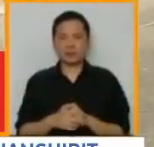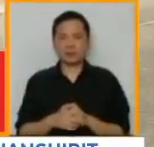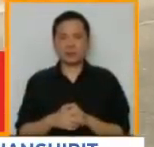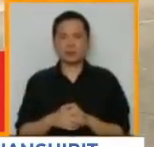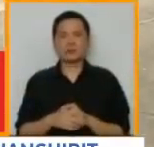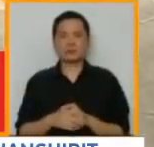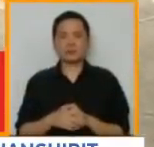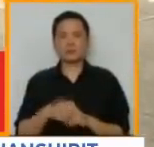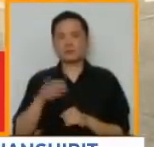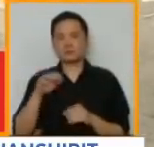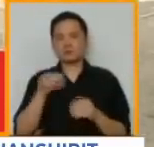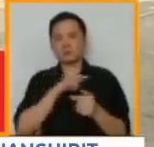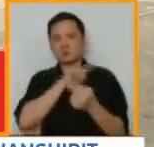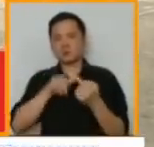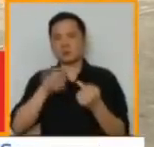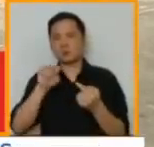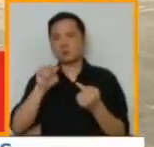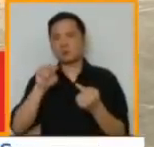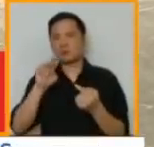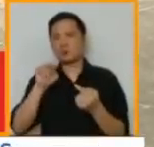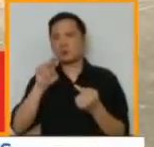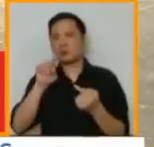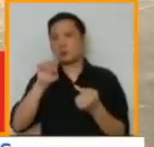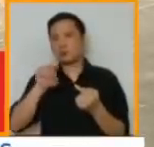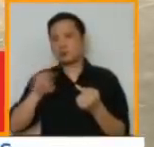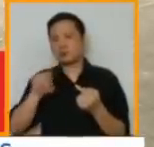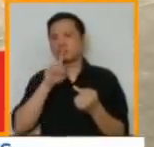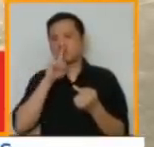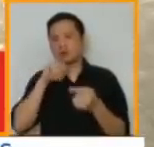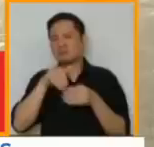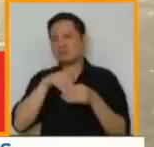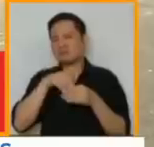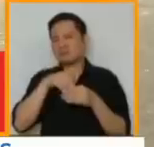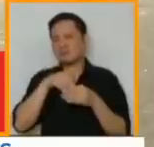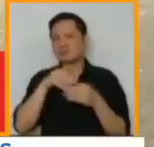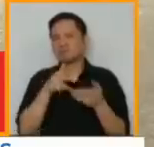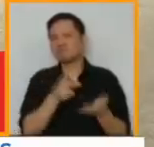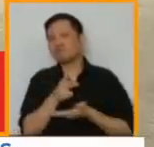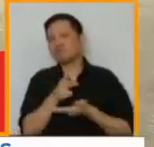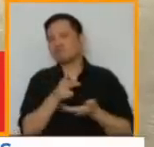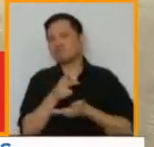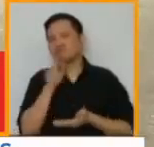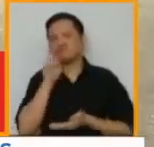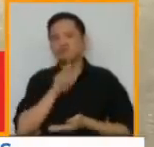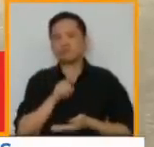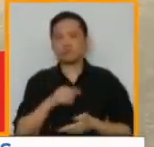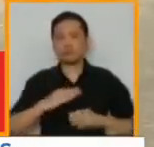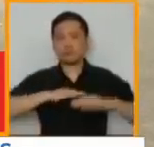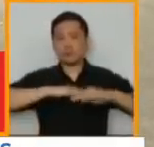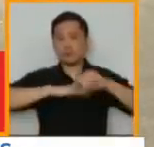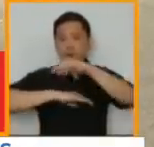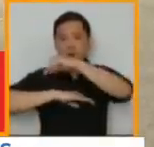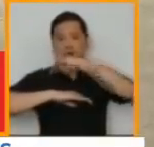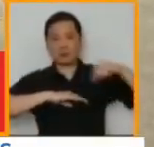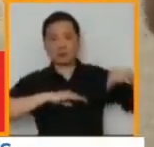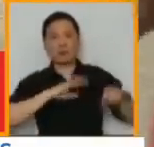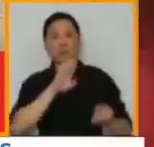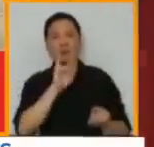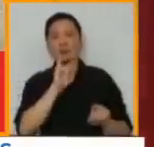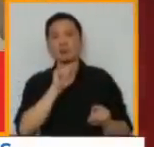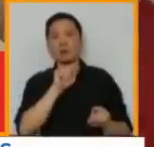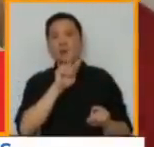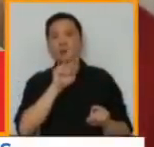Ay maluwag pa naman yung traffic ngayon. At pang dun sa northbound lane na patungo sa area ng Balintawak ay mas maluwag